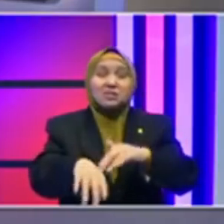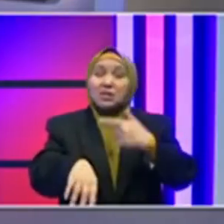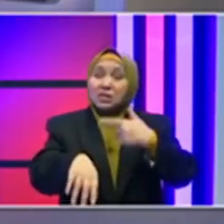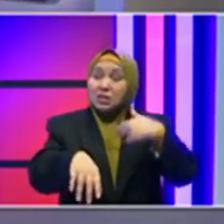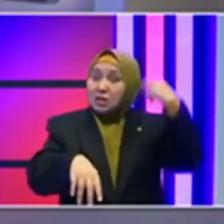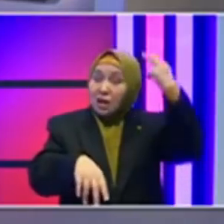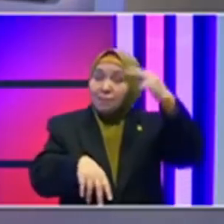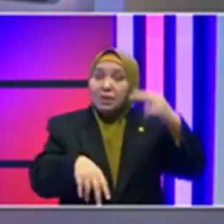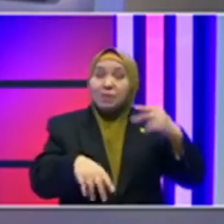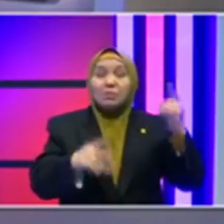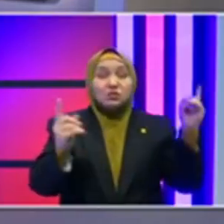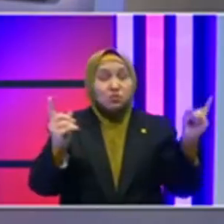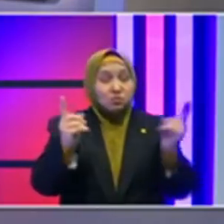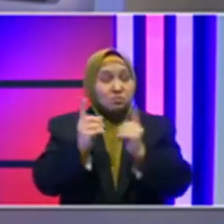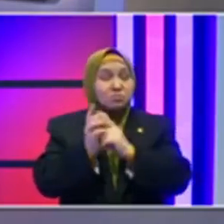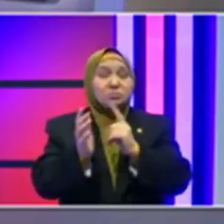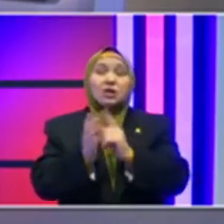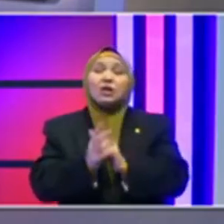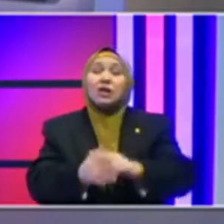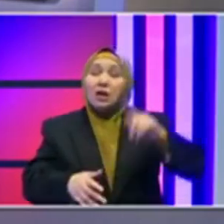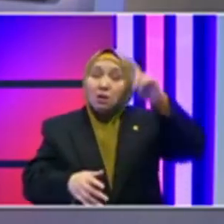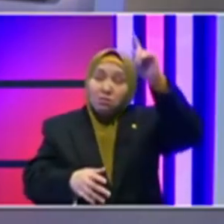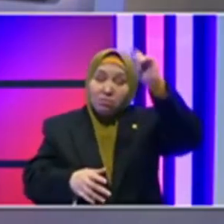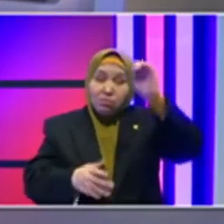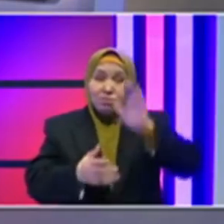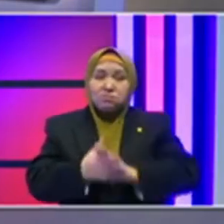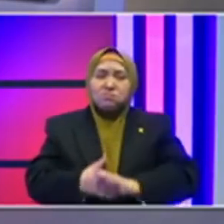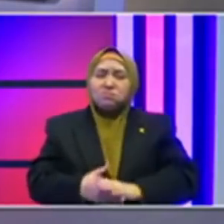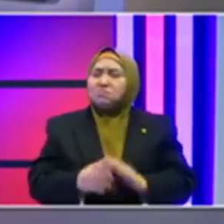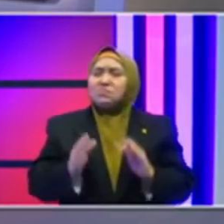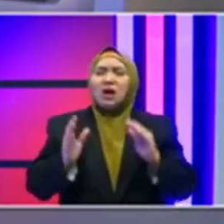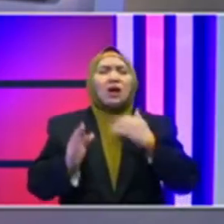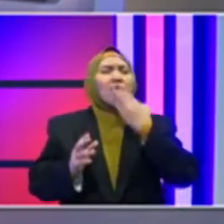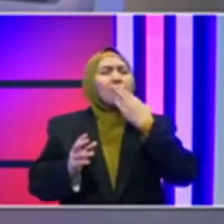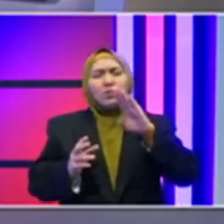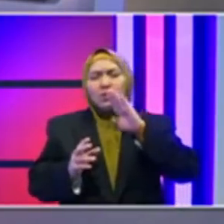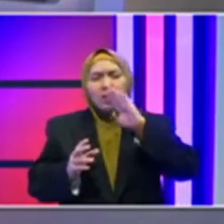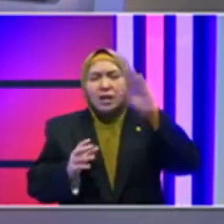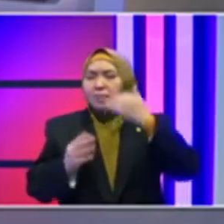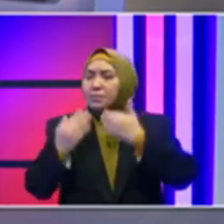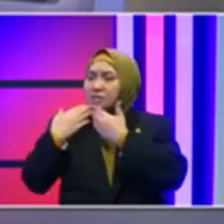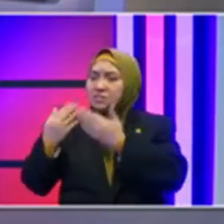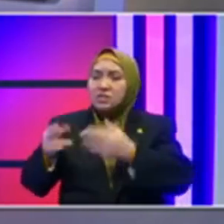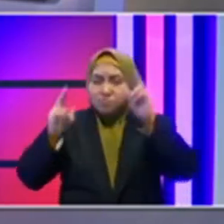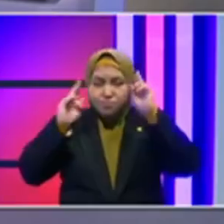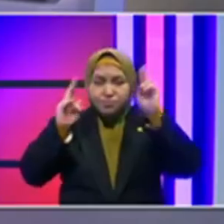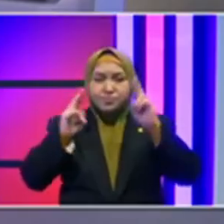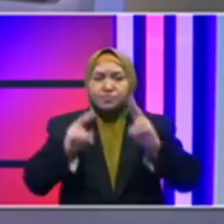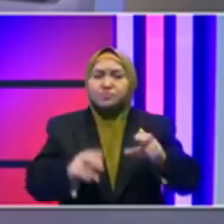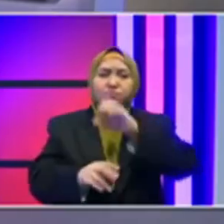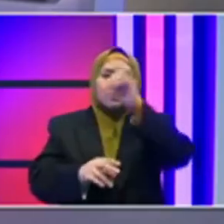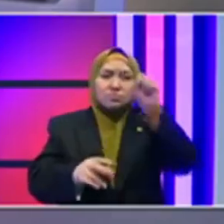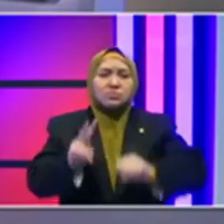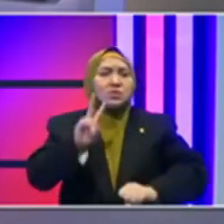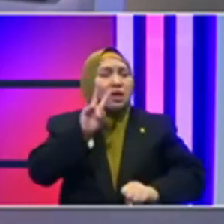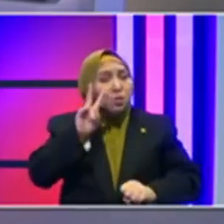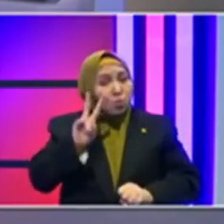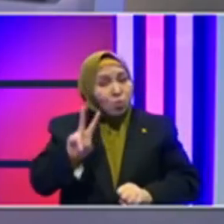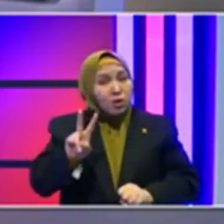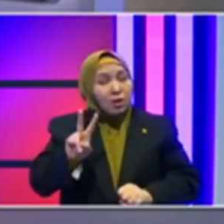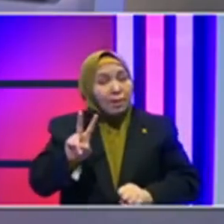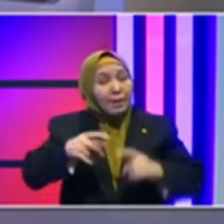Tuhan di muka Masya Allah Alhamdulillah Terima kasih alhamdulillah Yang kedua